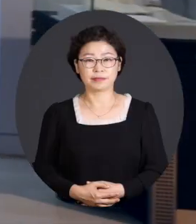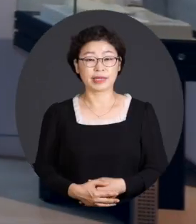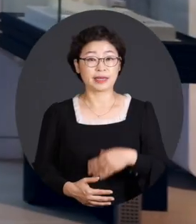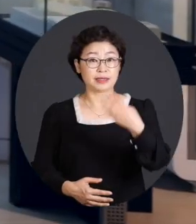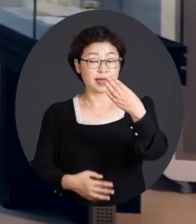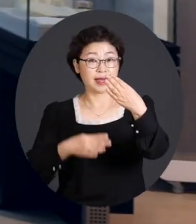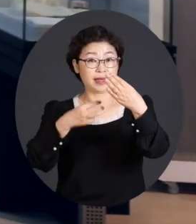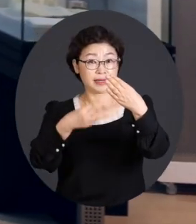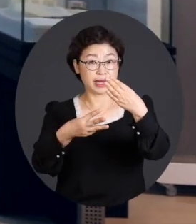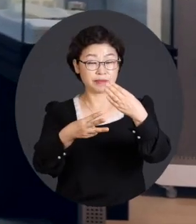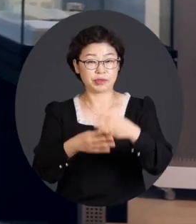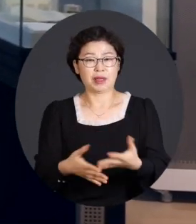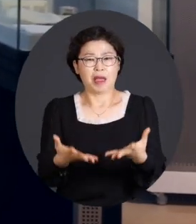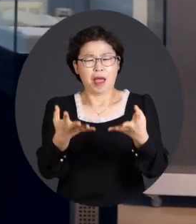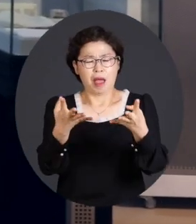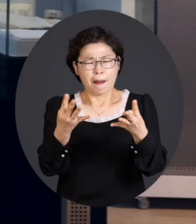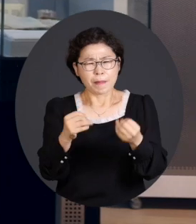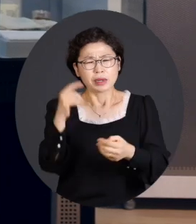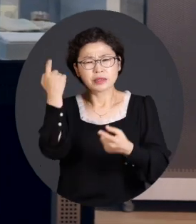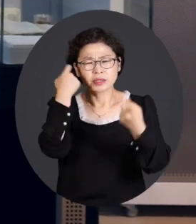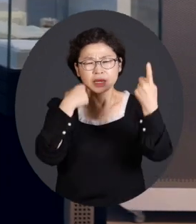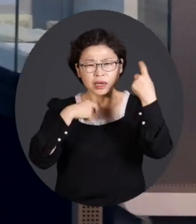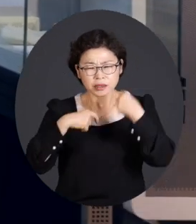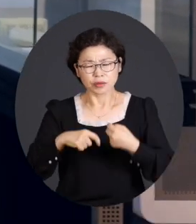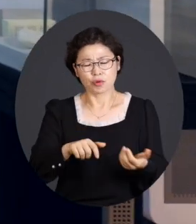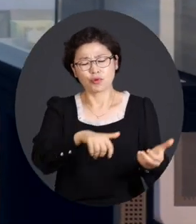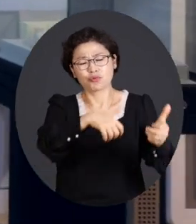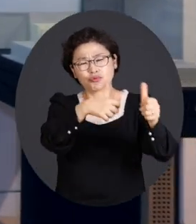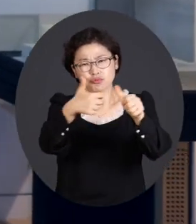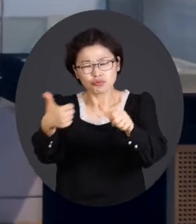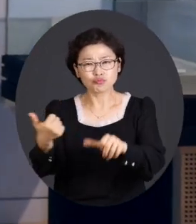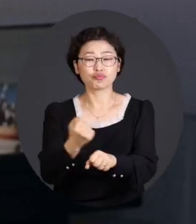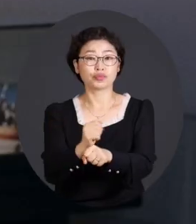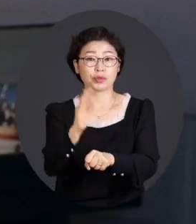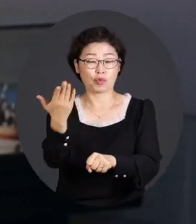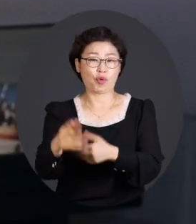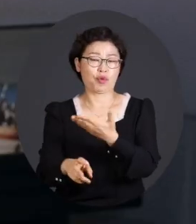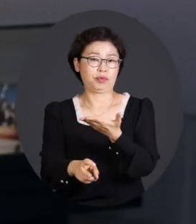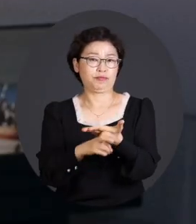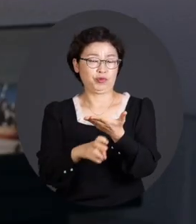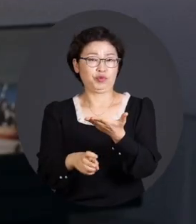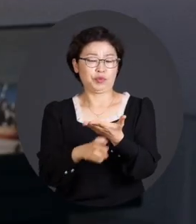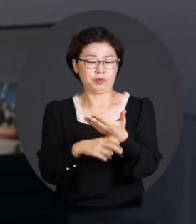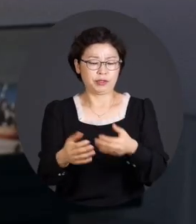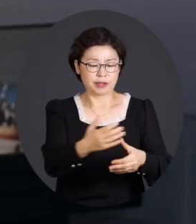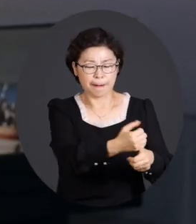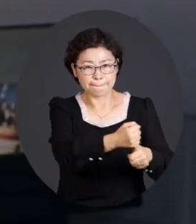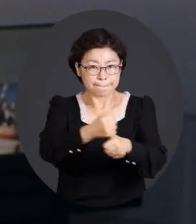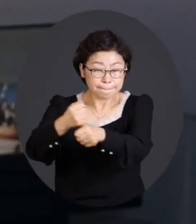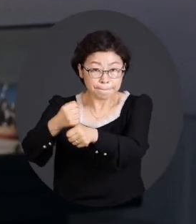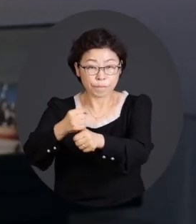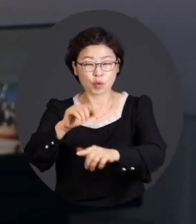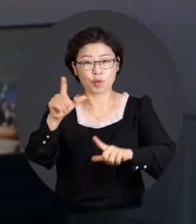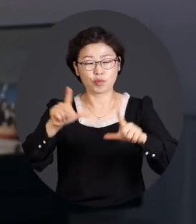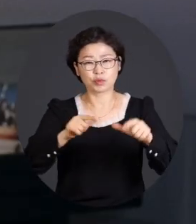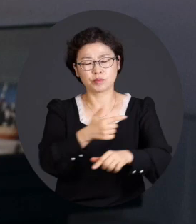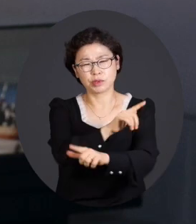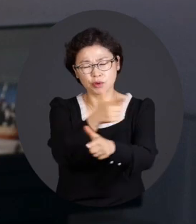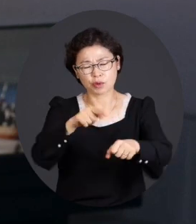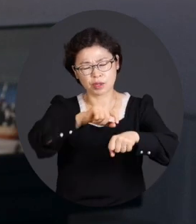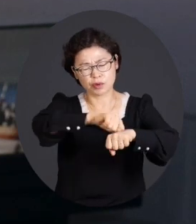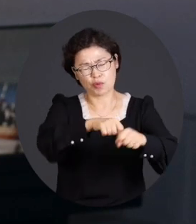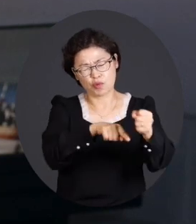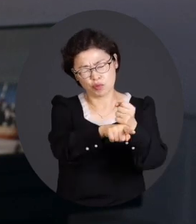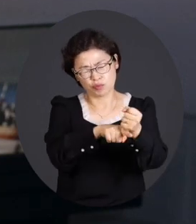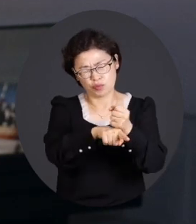사삼은 수많은 부상자와 사망자를 낳았고, 불법적인 체포 과정에서 행해진 각종 고문과